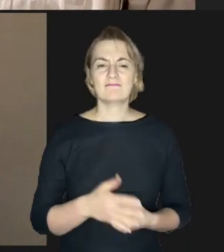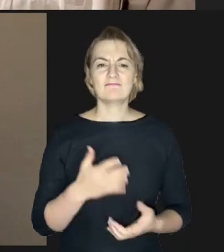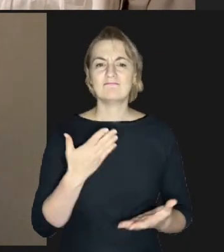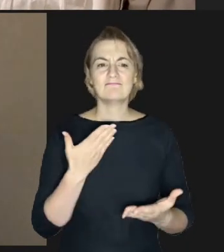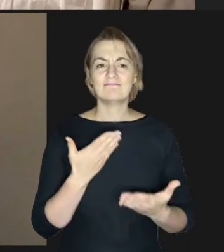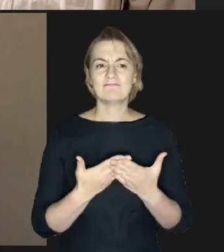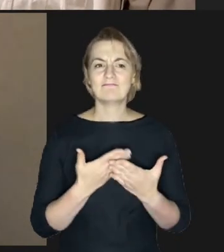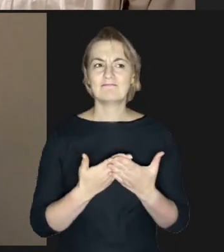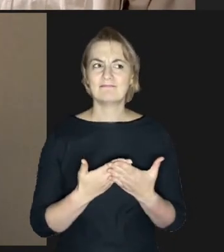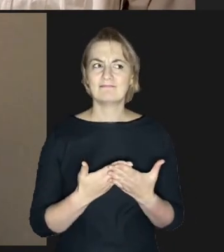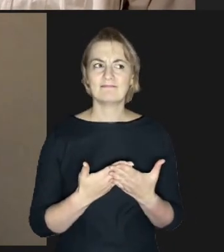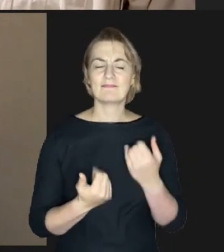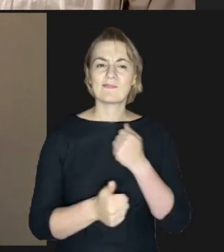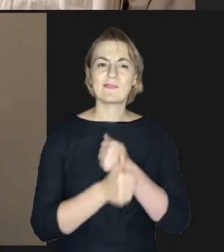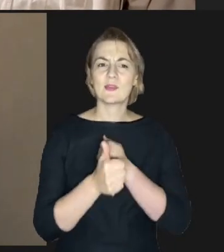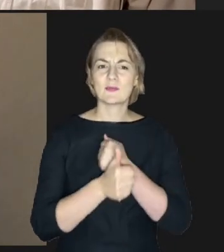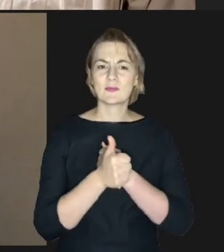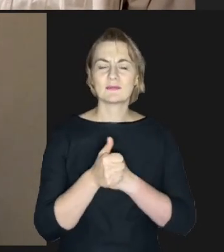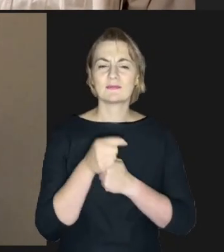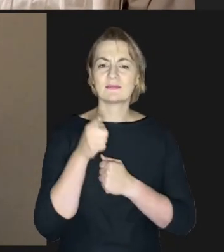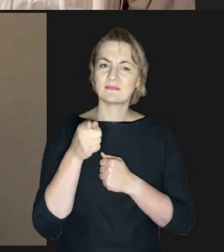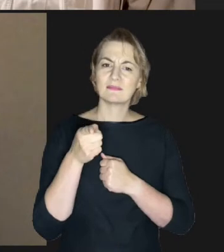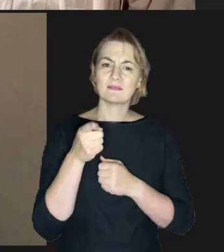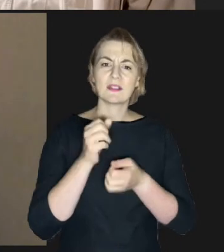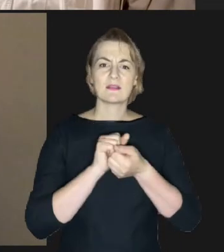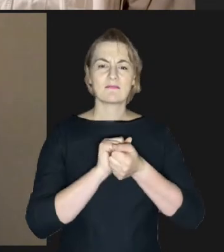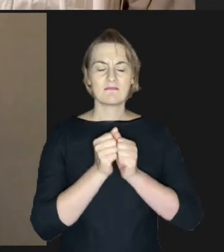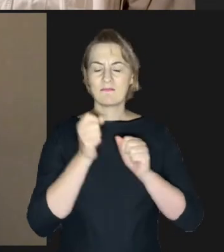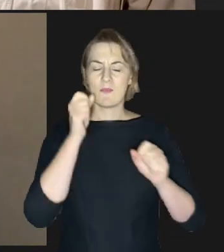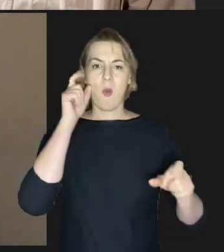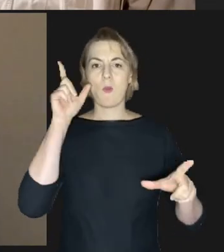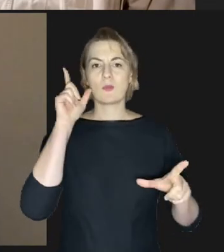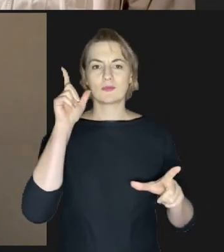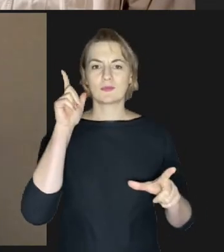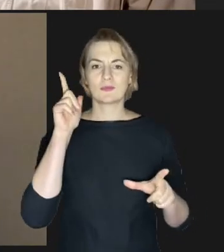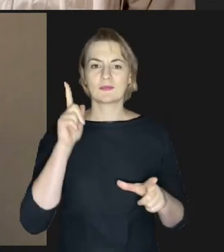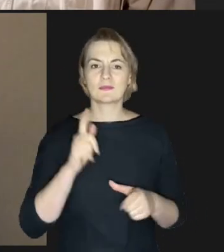że kiedy u ciebie nastąpiło takie przebudzenie,